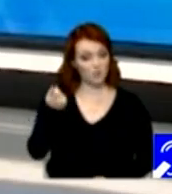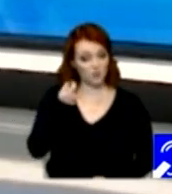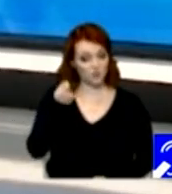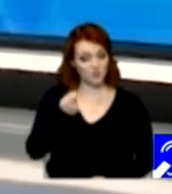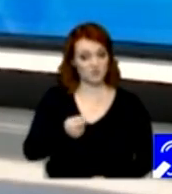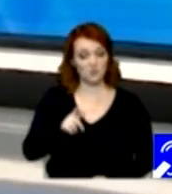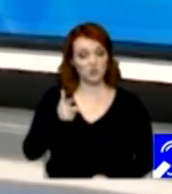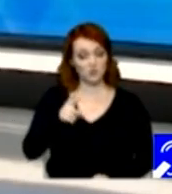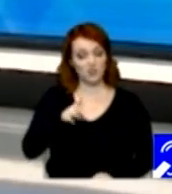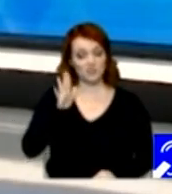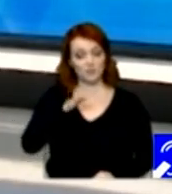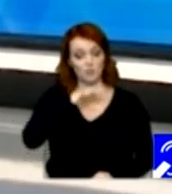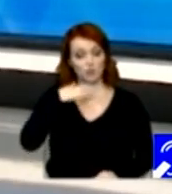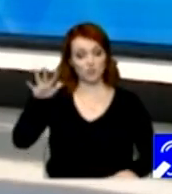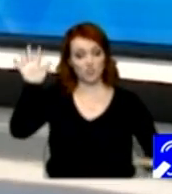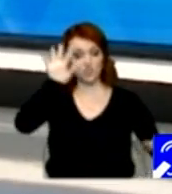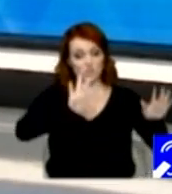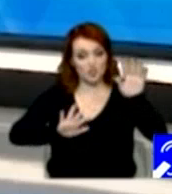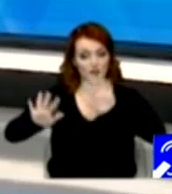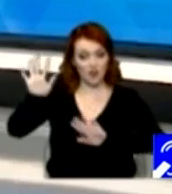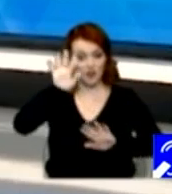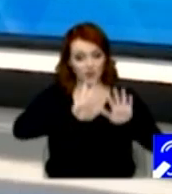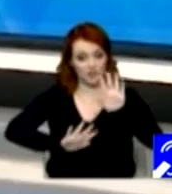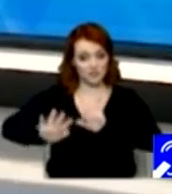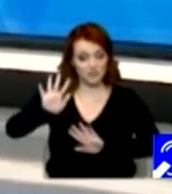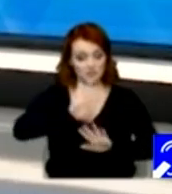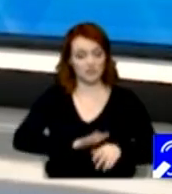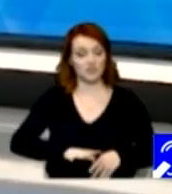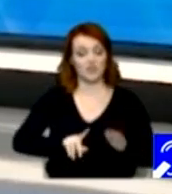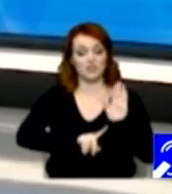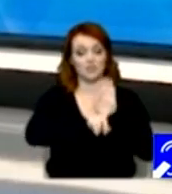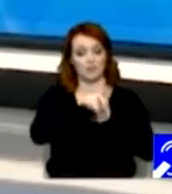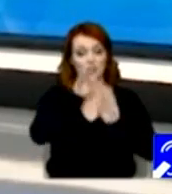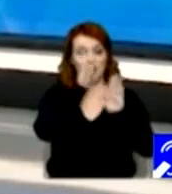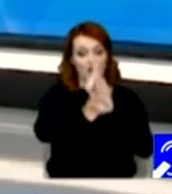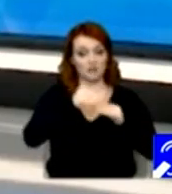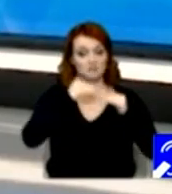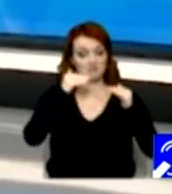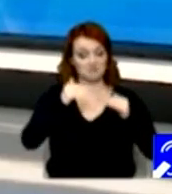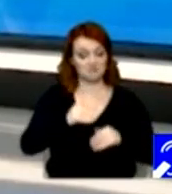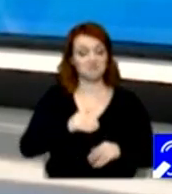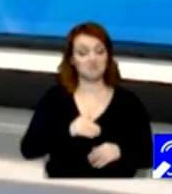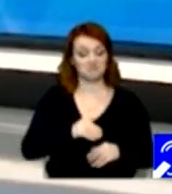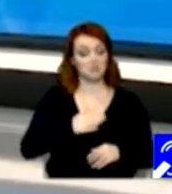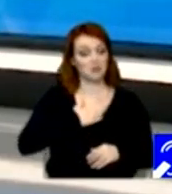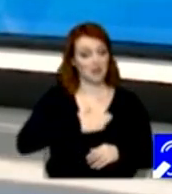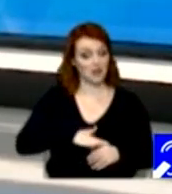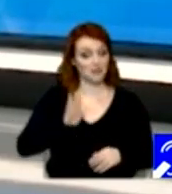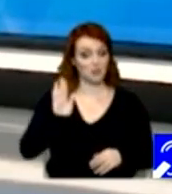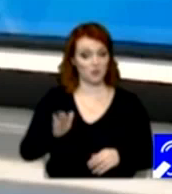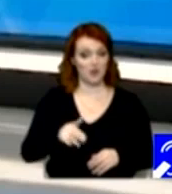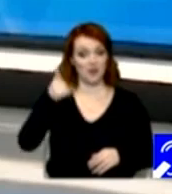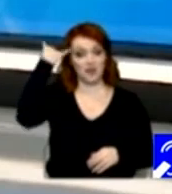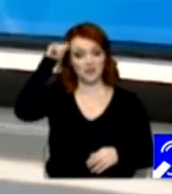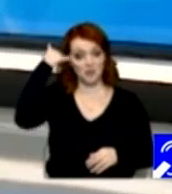pentru că ceața se va așterne în mai multe regiuni temperaturile însă sunt plăcute de primăvară la bâlci se vor registra